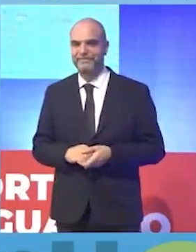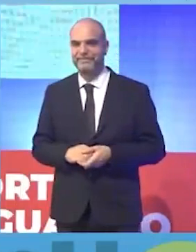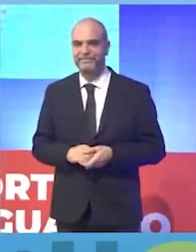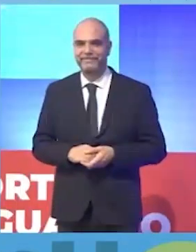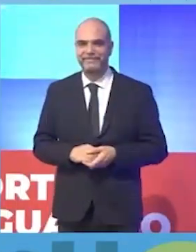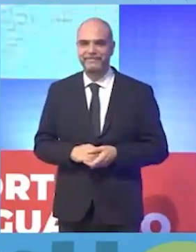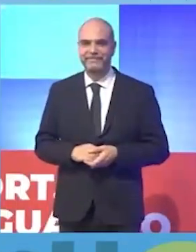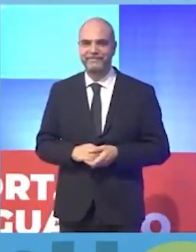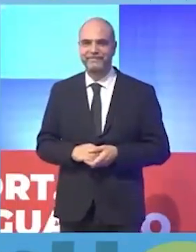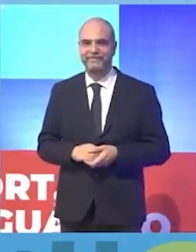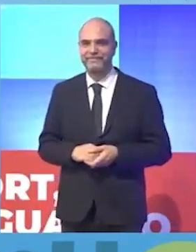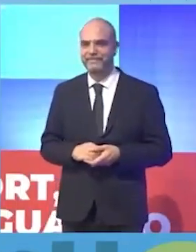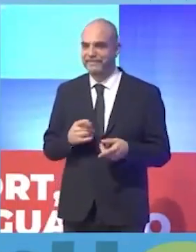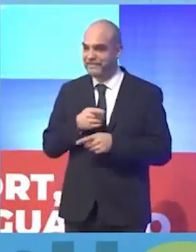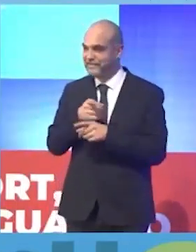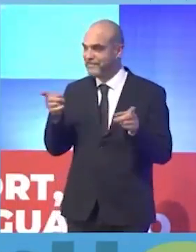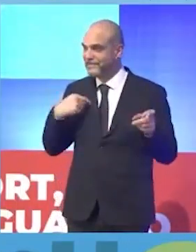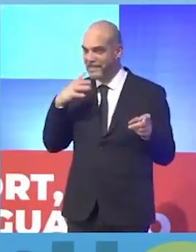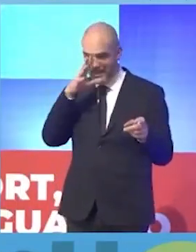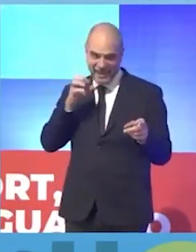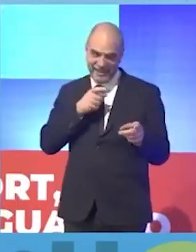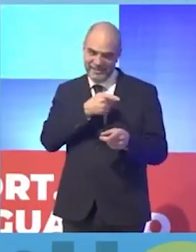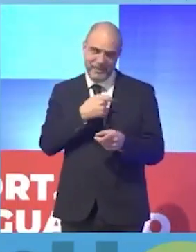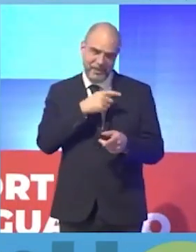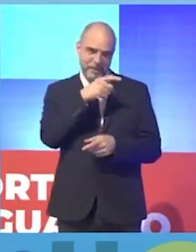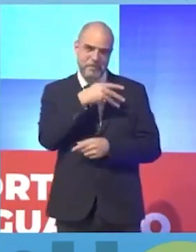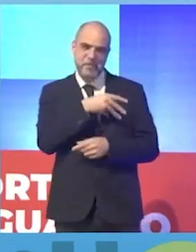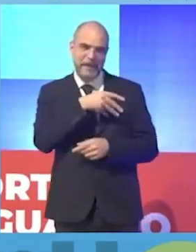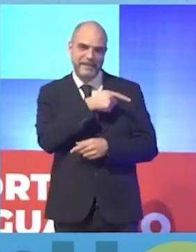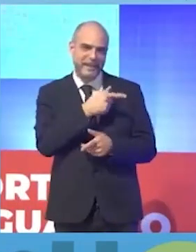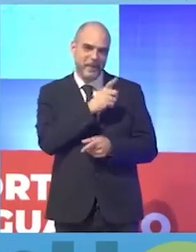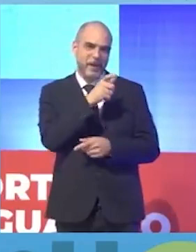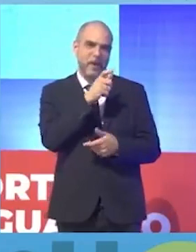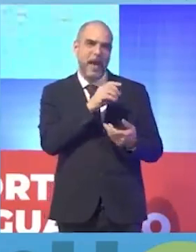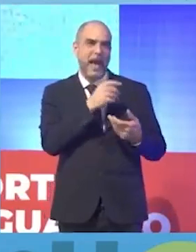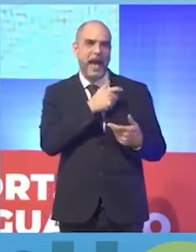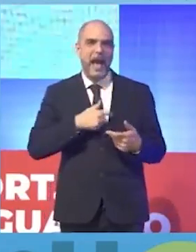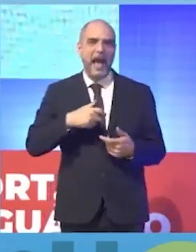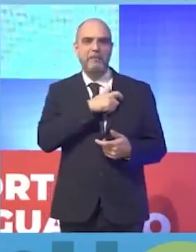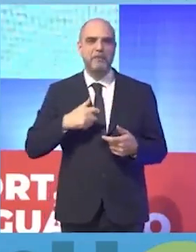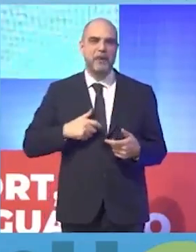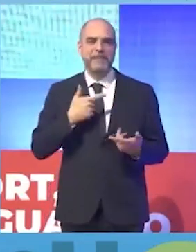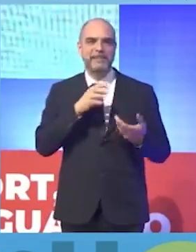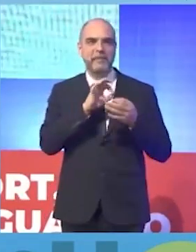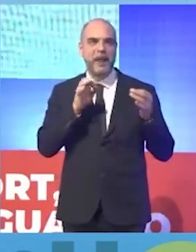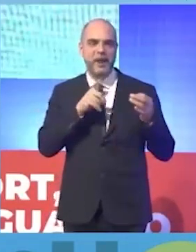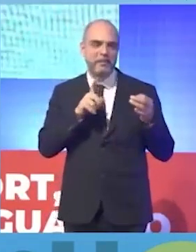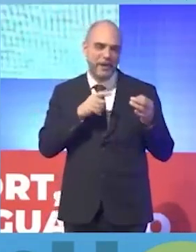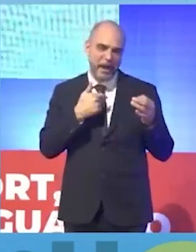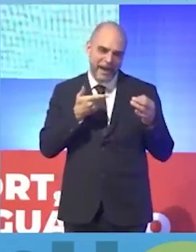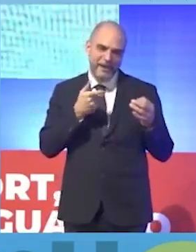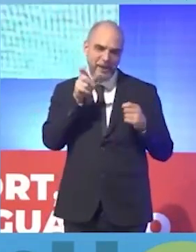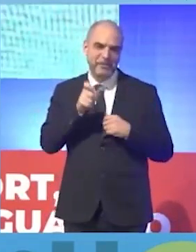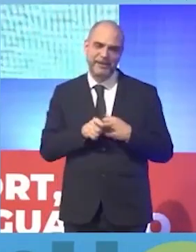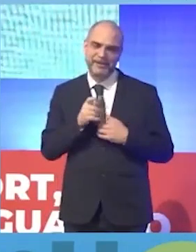come avete capito, Martina Caironi non è solo una grandissima campionessa paralimpica, ma è una persona fantastica. Vogliamo andare a vedere con questa clip come